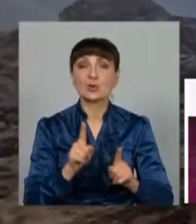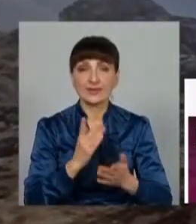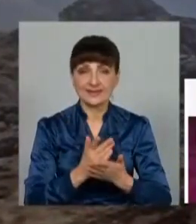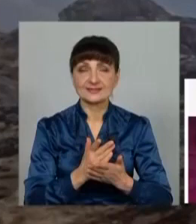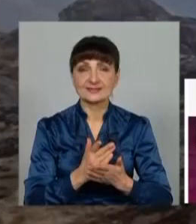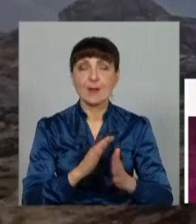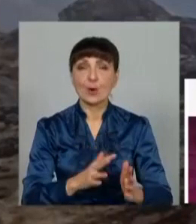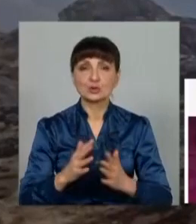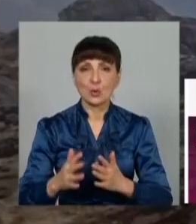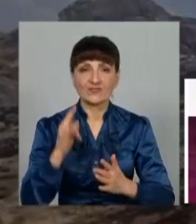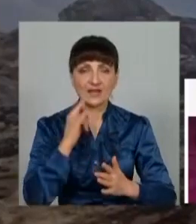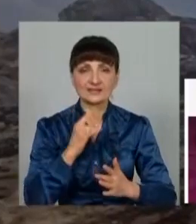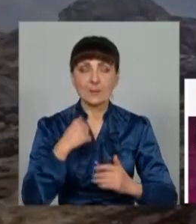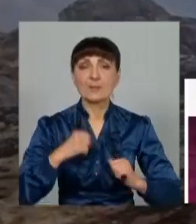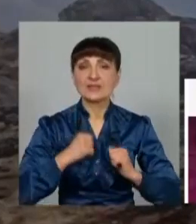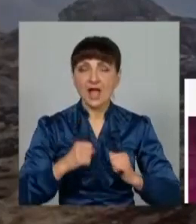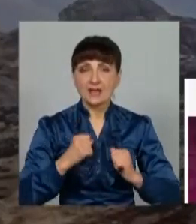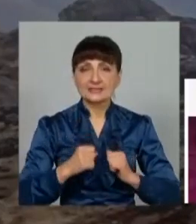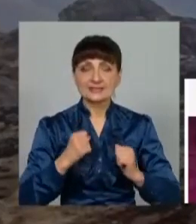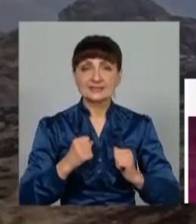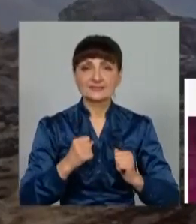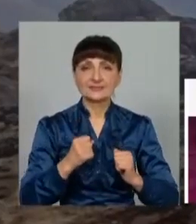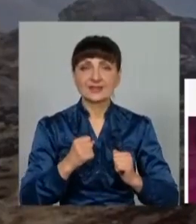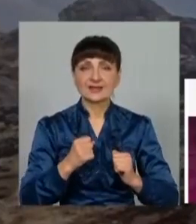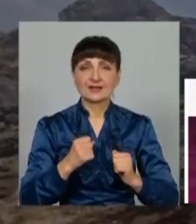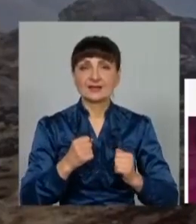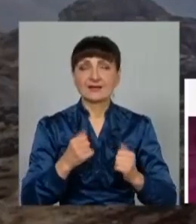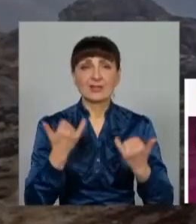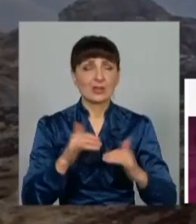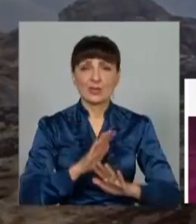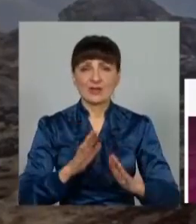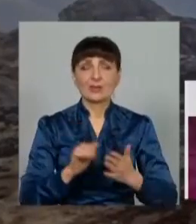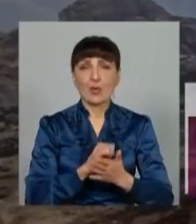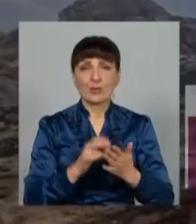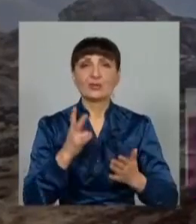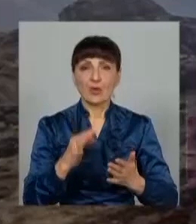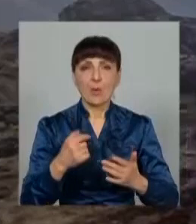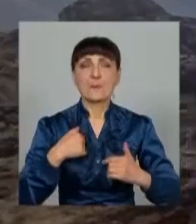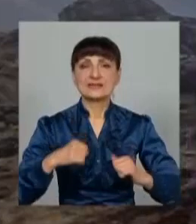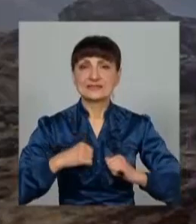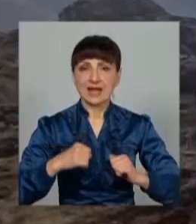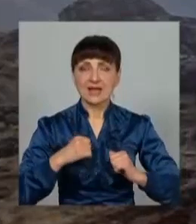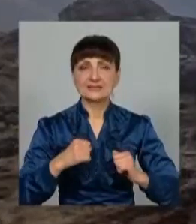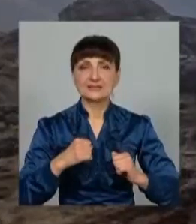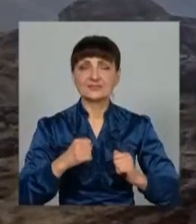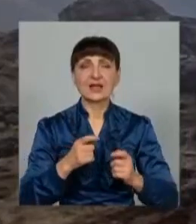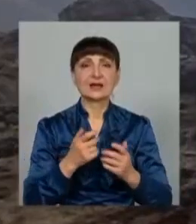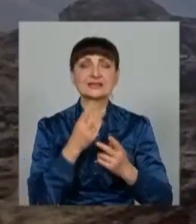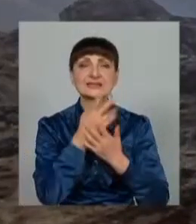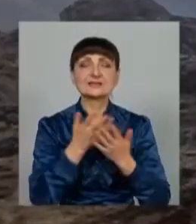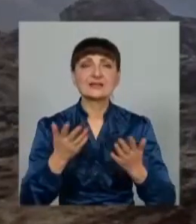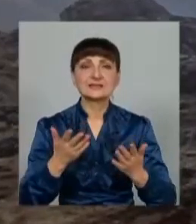момент. Ну вот пытались, конечно, это не такой оригинальный как бы материал, но тем не менее мы попытались создать